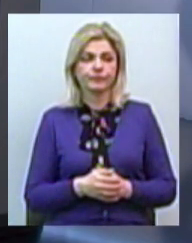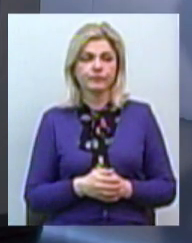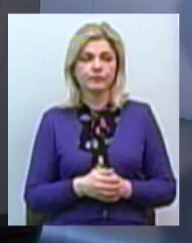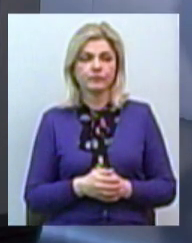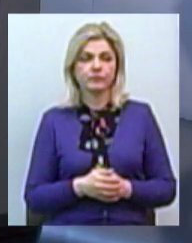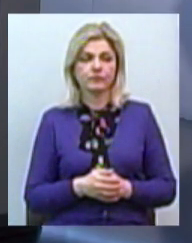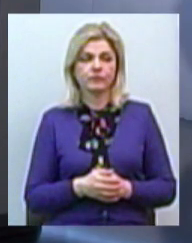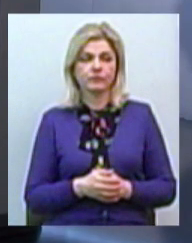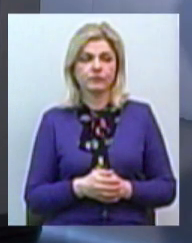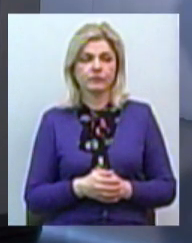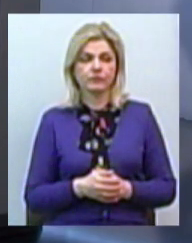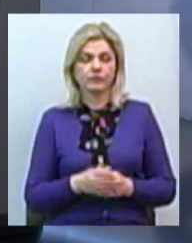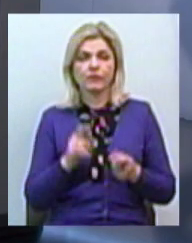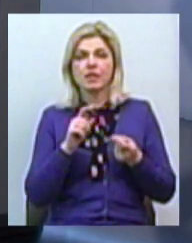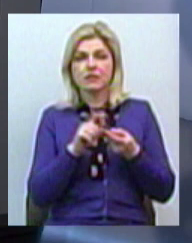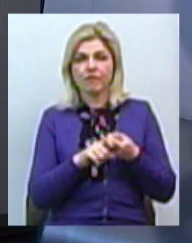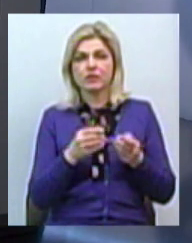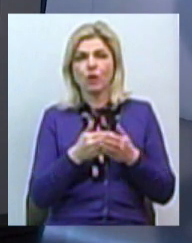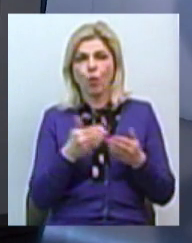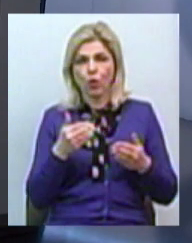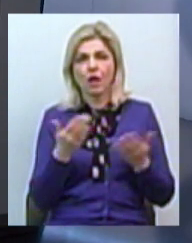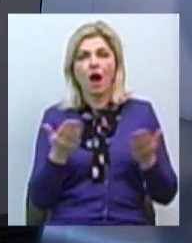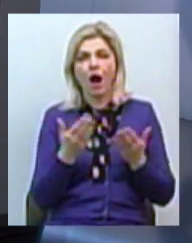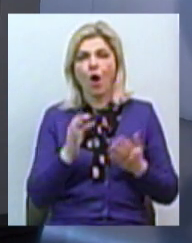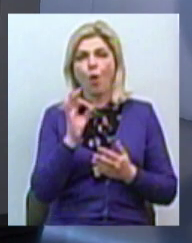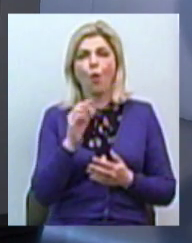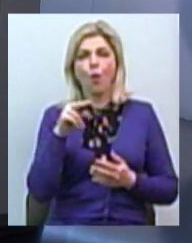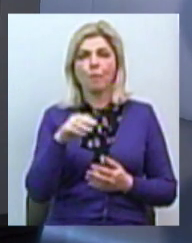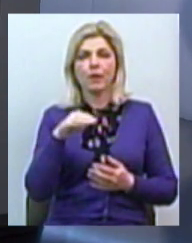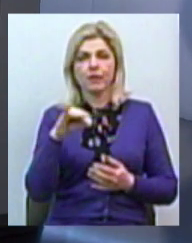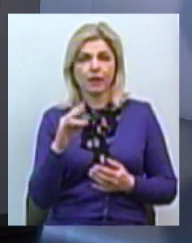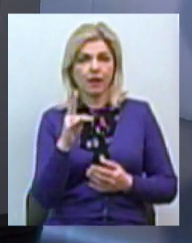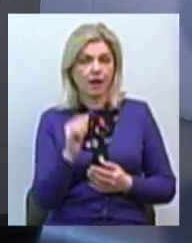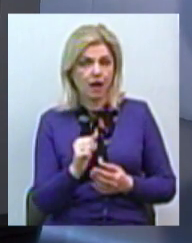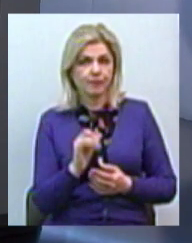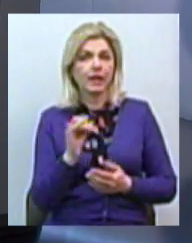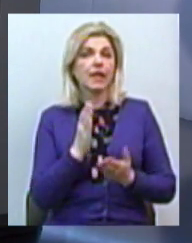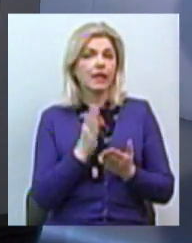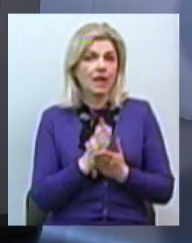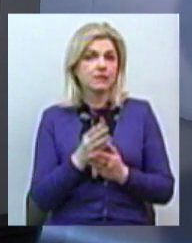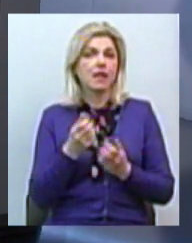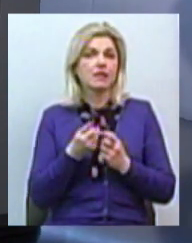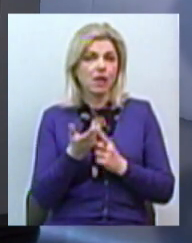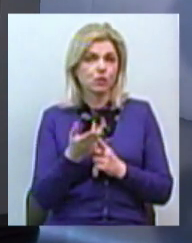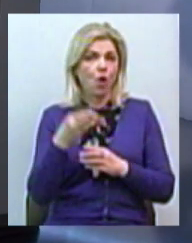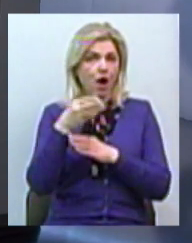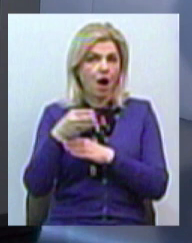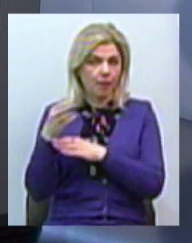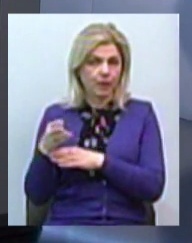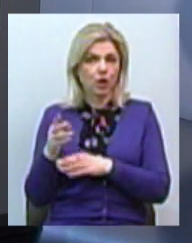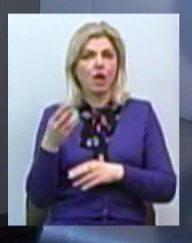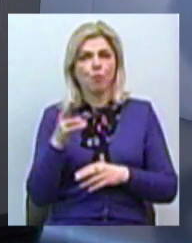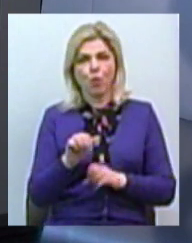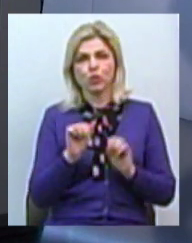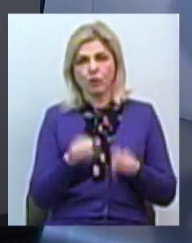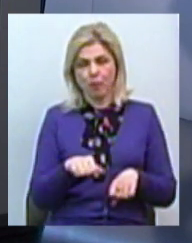від якості оптики на цій камері. І у нас є декілька камер, які можуть бути використані для розпізнавання